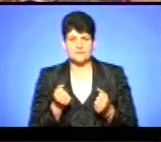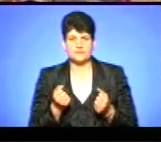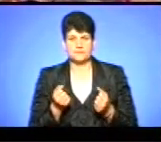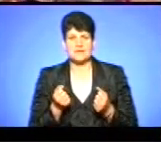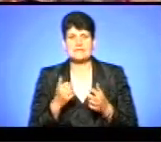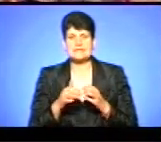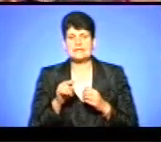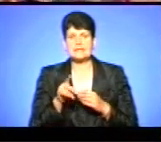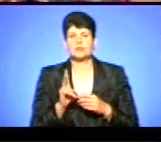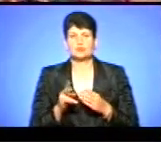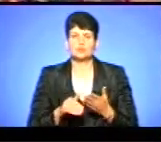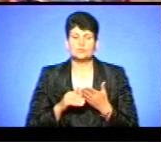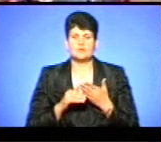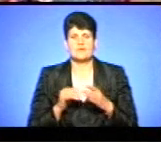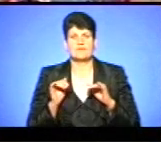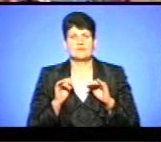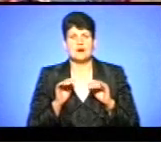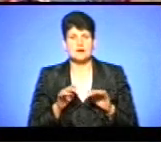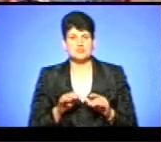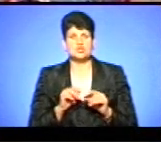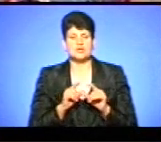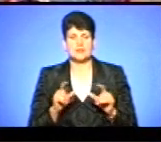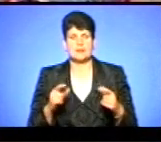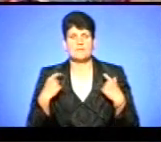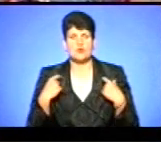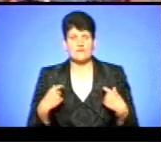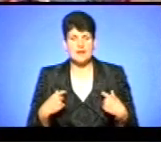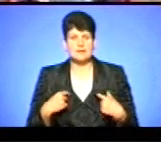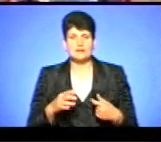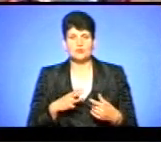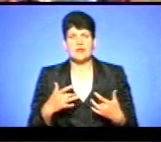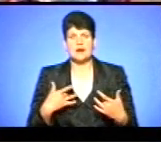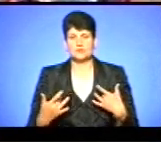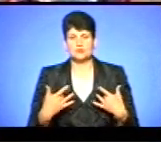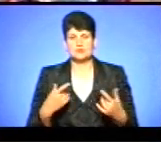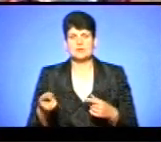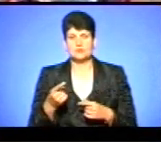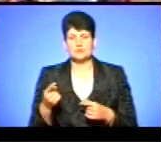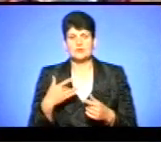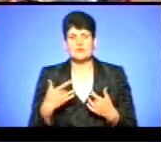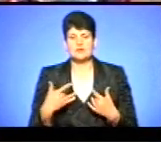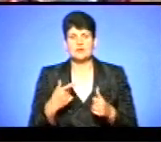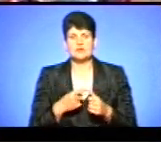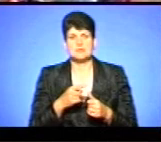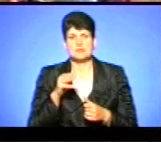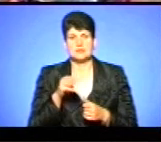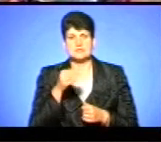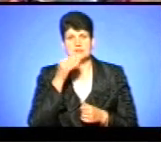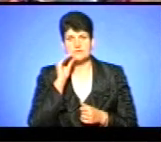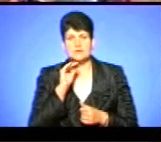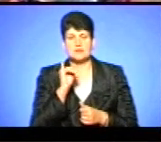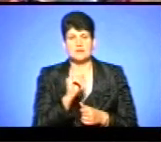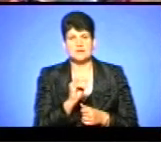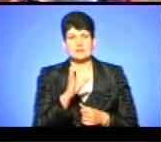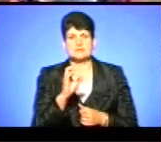Серед тих, хто долучився до акції «Шкільний портфелик», була і акторка Тернопільського обласного драматичного театру імені Тараса Шевченка